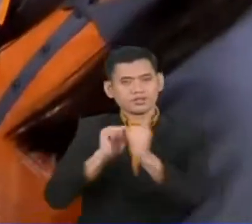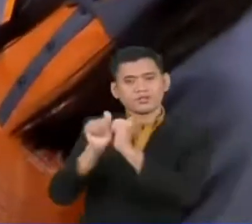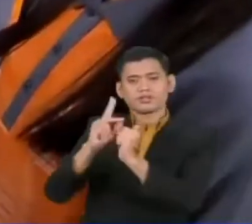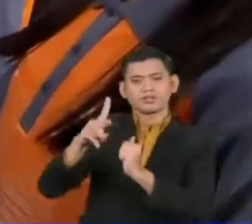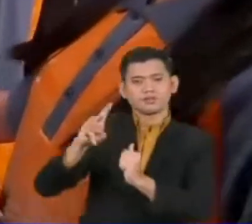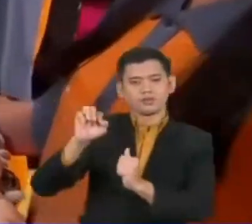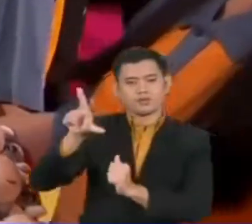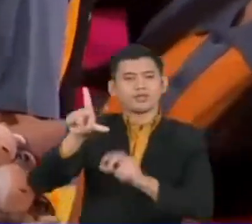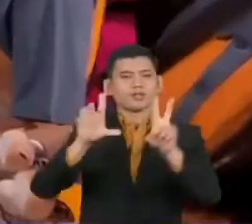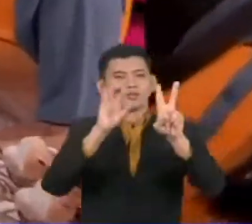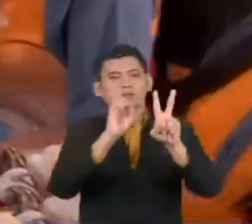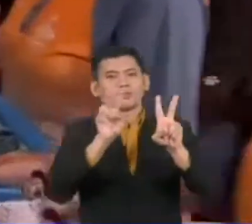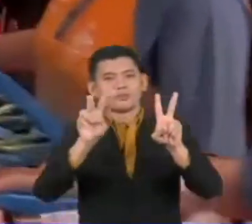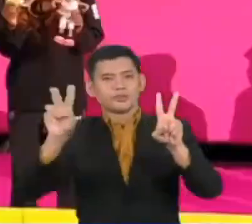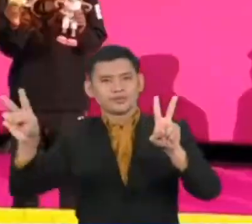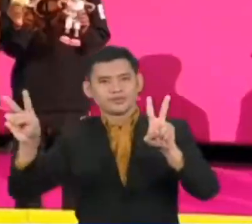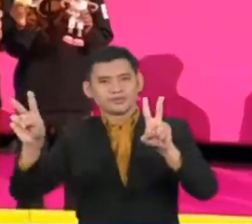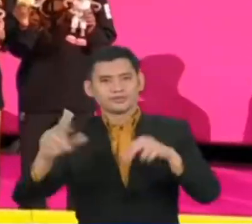2022.